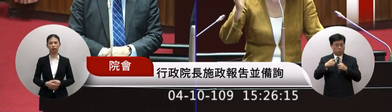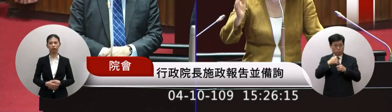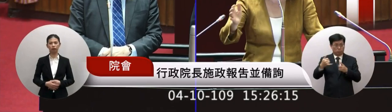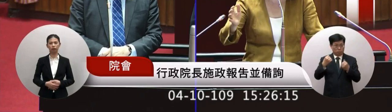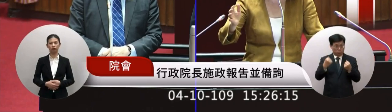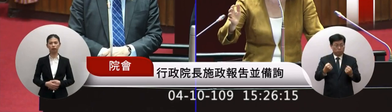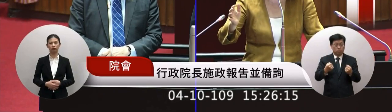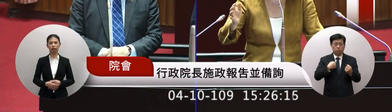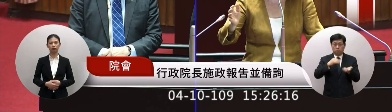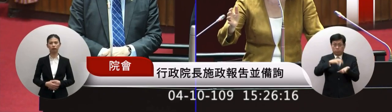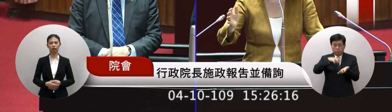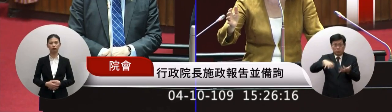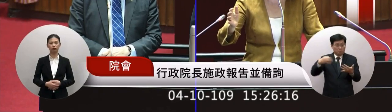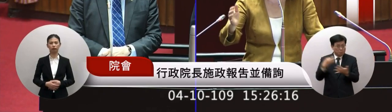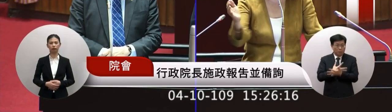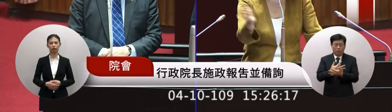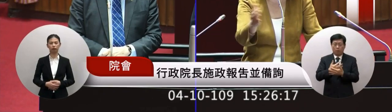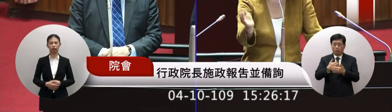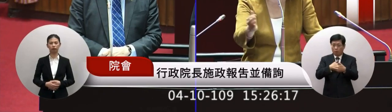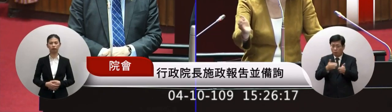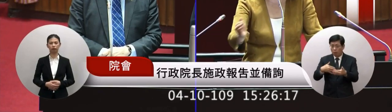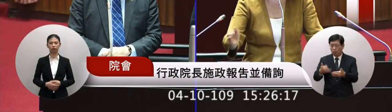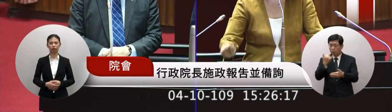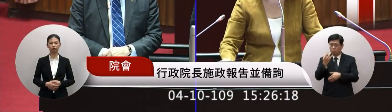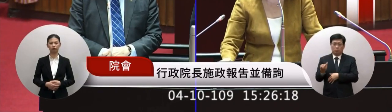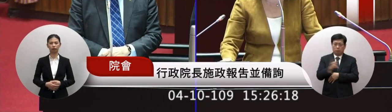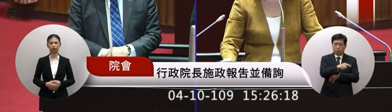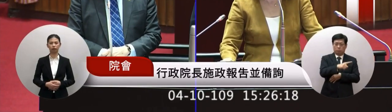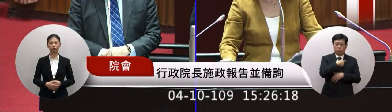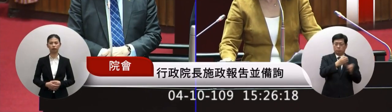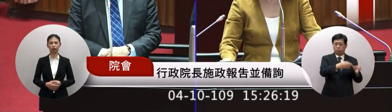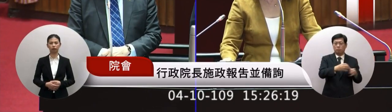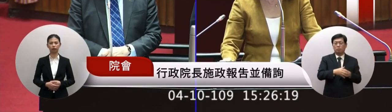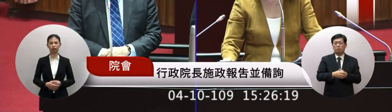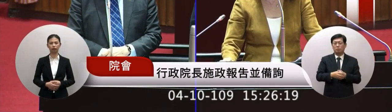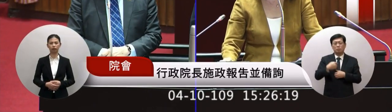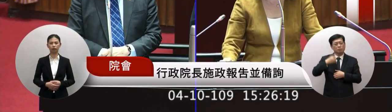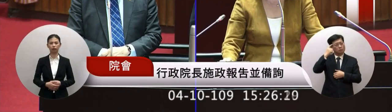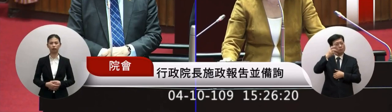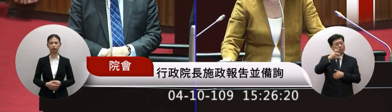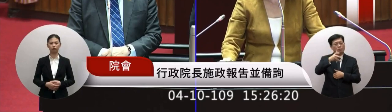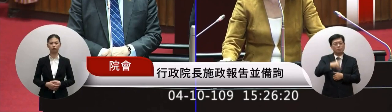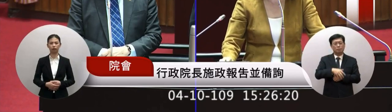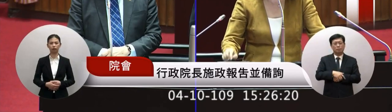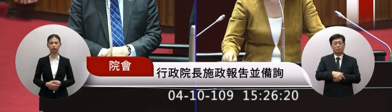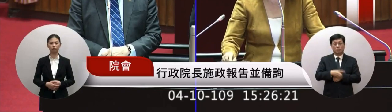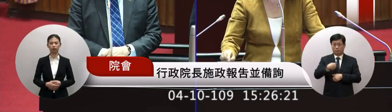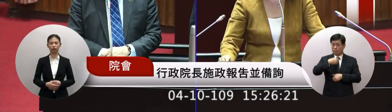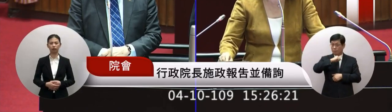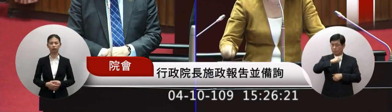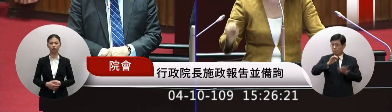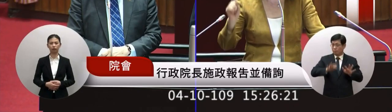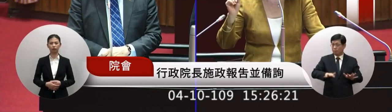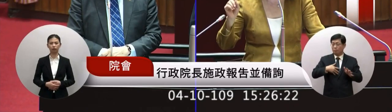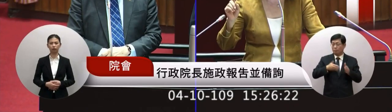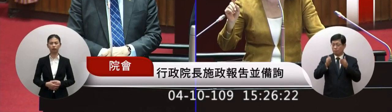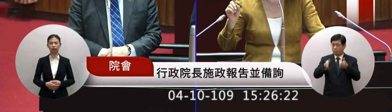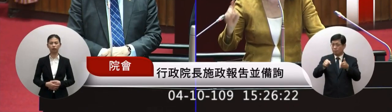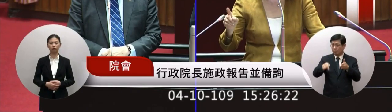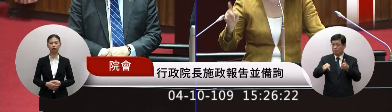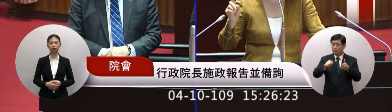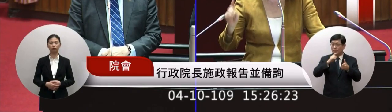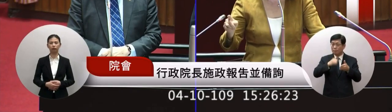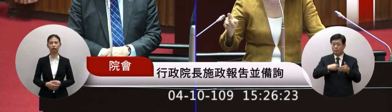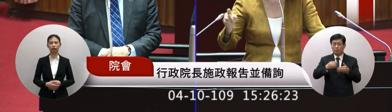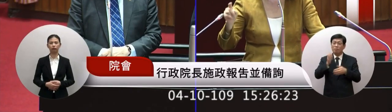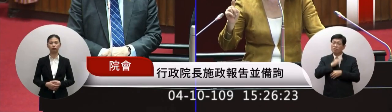候，医院的不够病房的时候，它可以在这些地方设置。那我想请问一下哈，我们国内目前对于这些